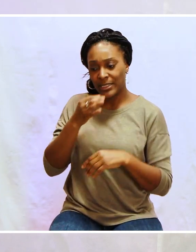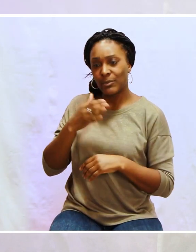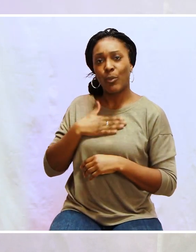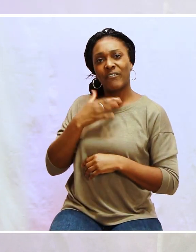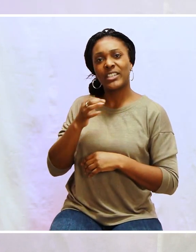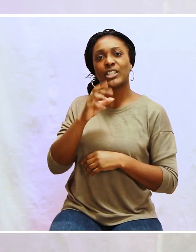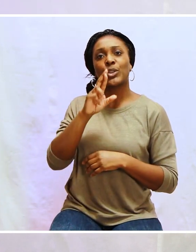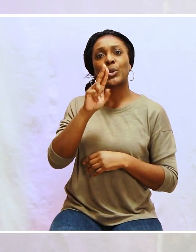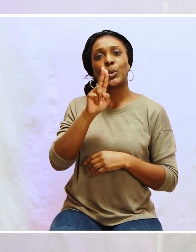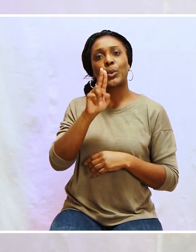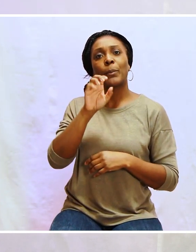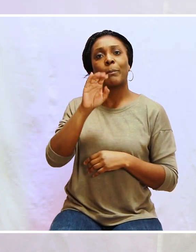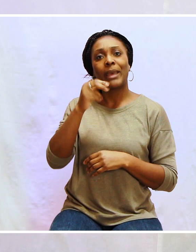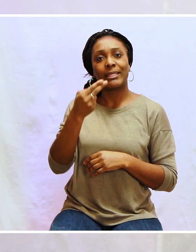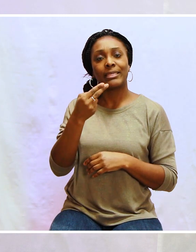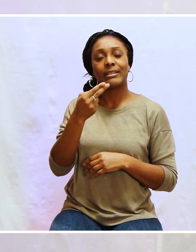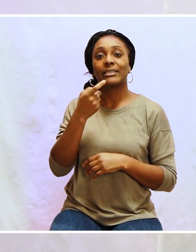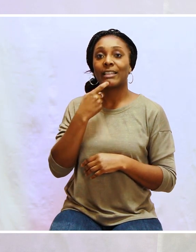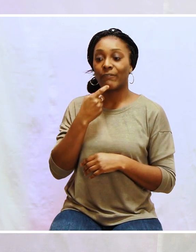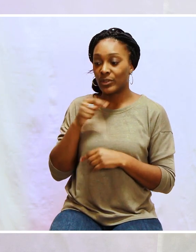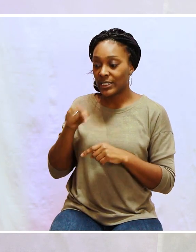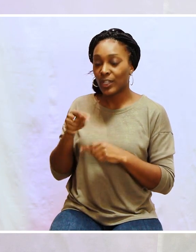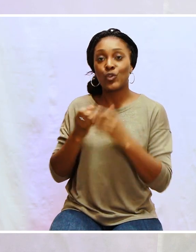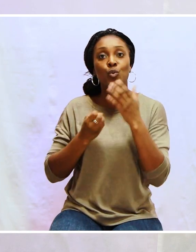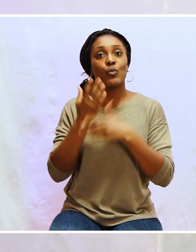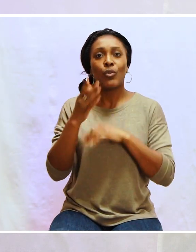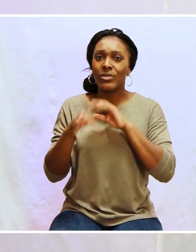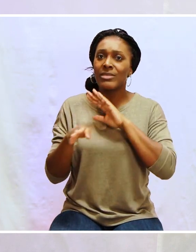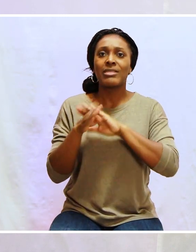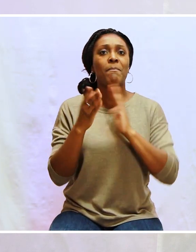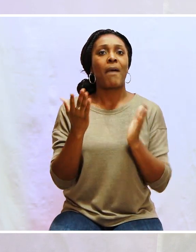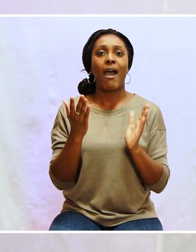c'est quelque chose qui marque un nouveau départ.